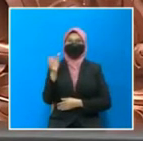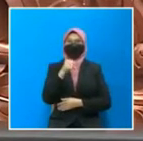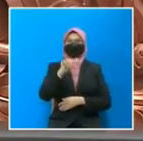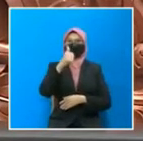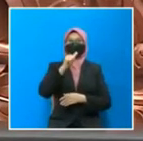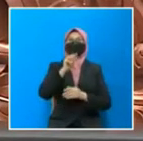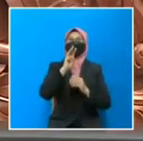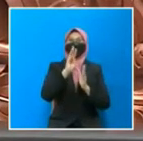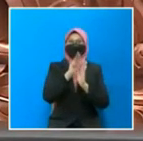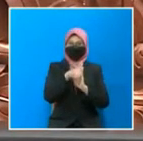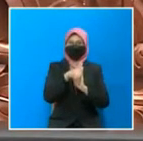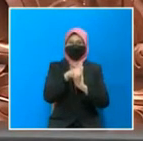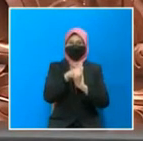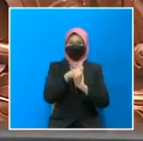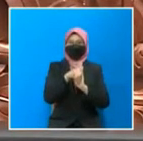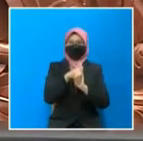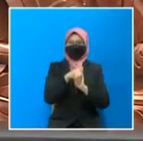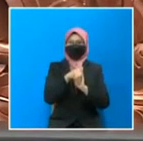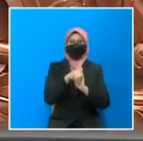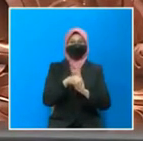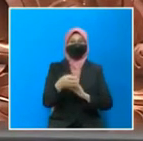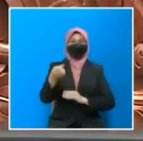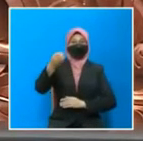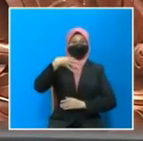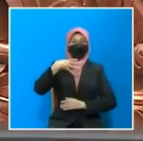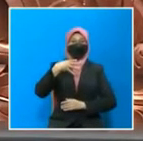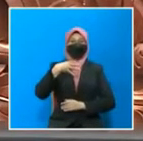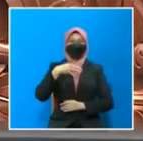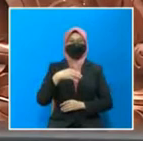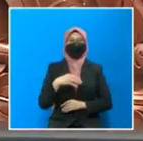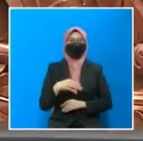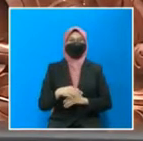tersebut. Saya dimaklumkan pada oleh speaker.